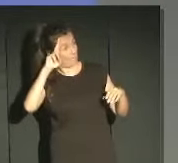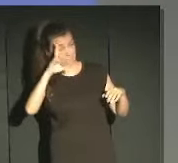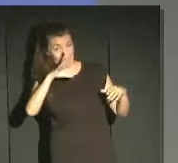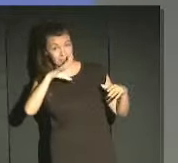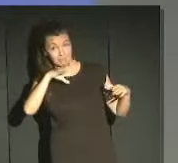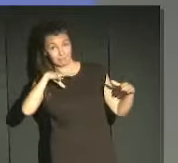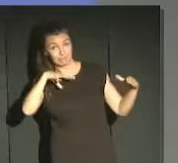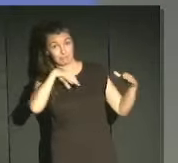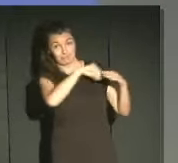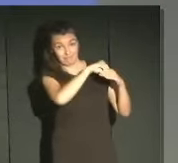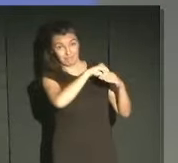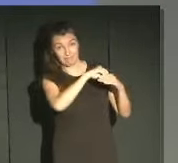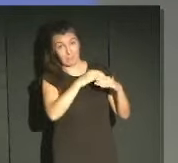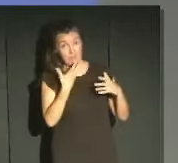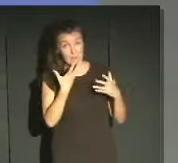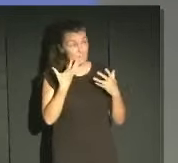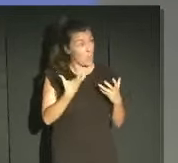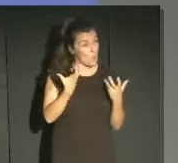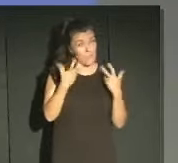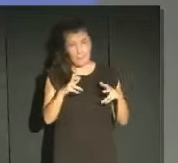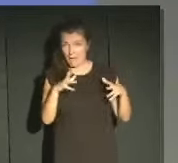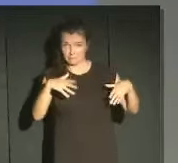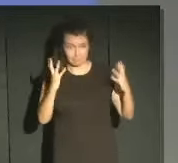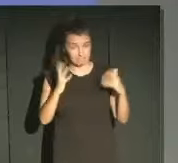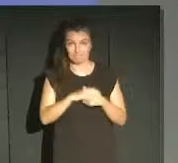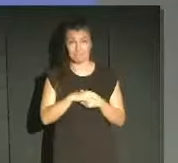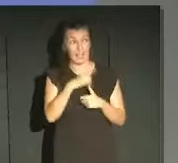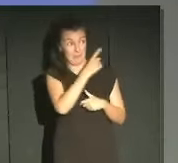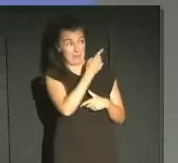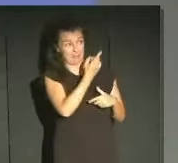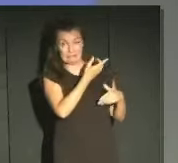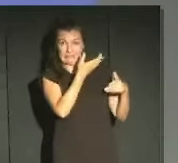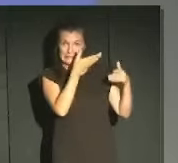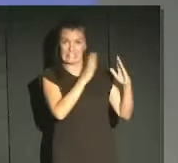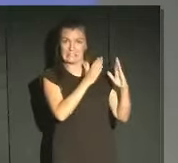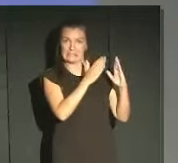et l'Europe décide et l'Europe décide de beaucoup de